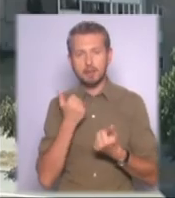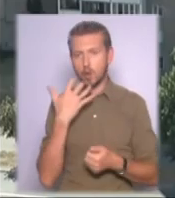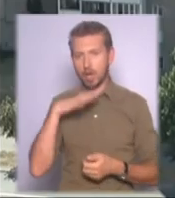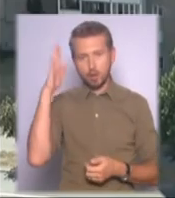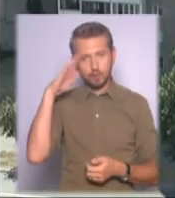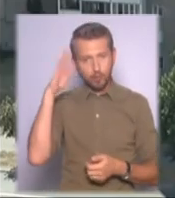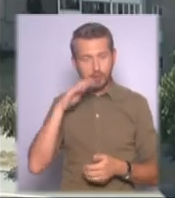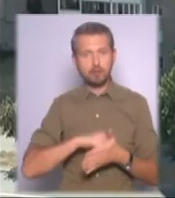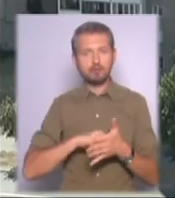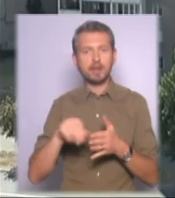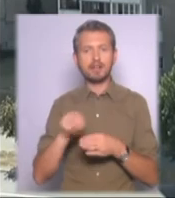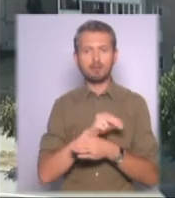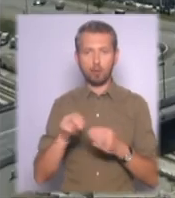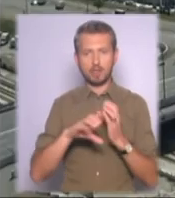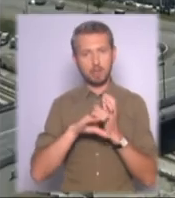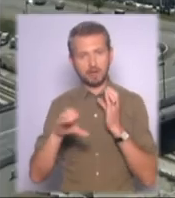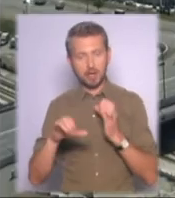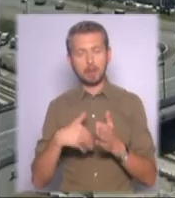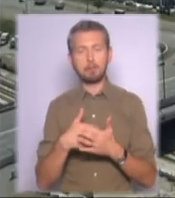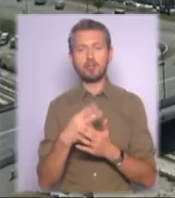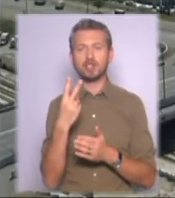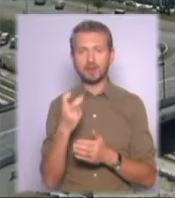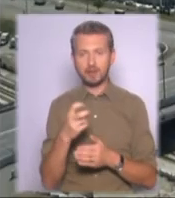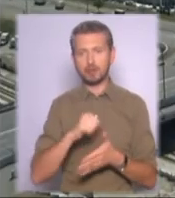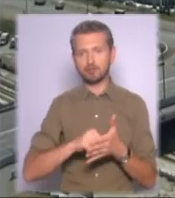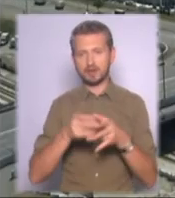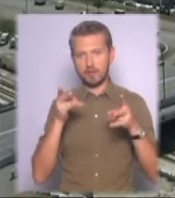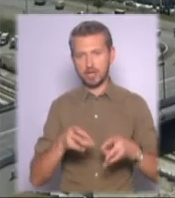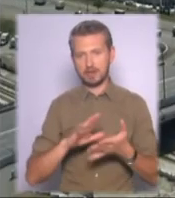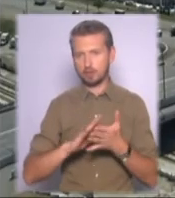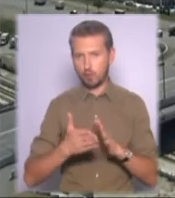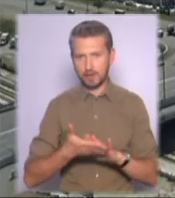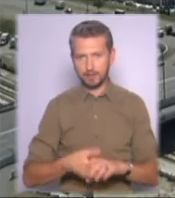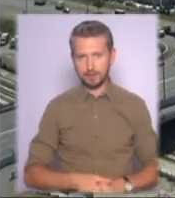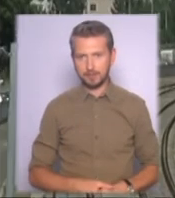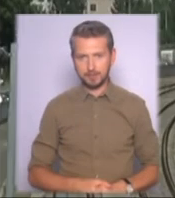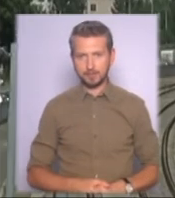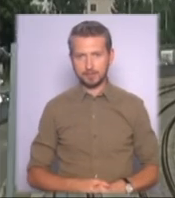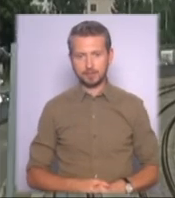через ремонти магістралей і майже 200 через аварійні ситуації.